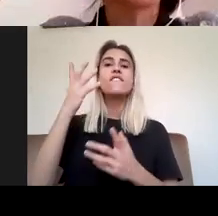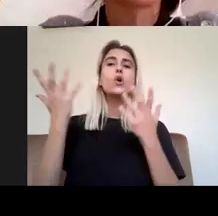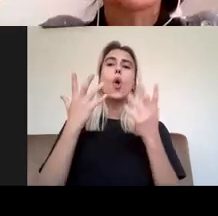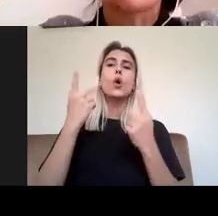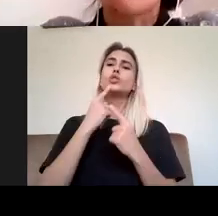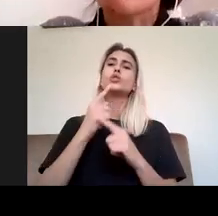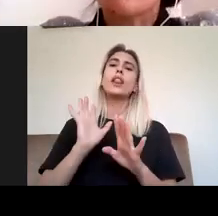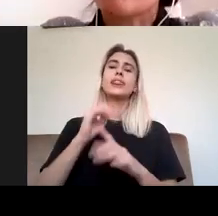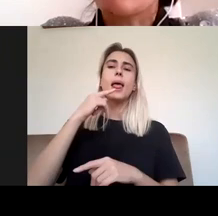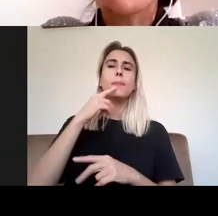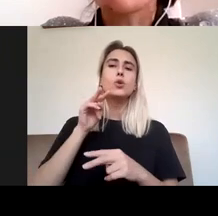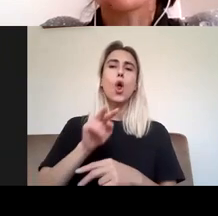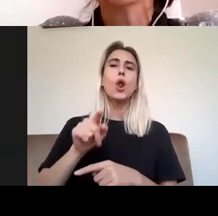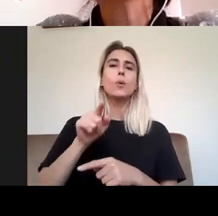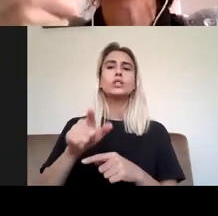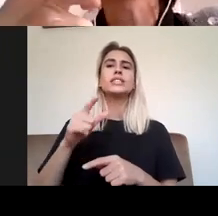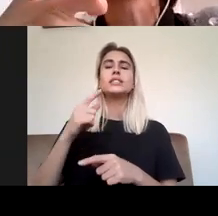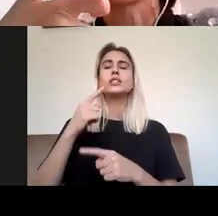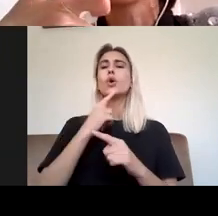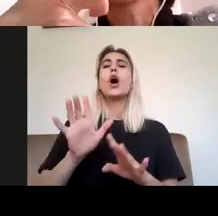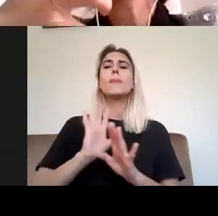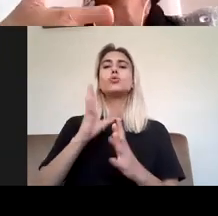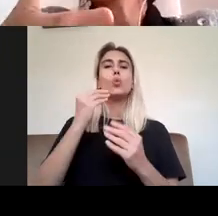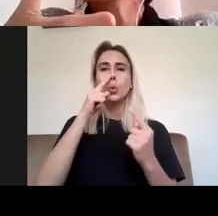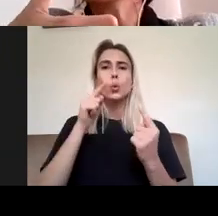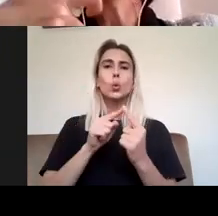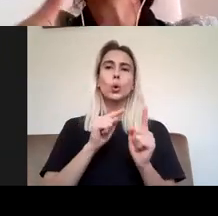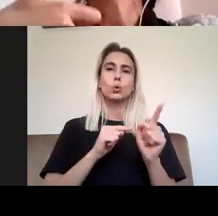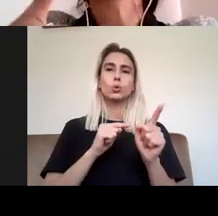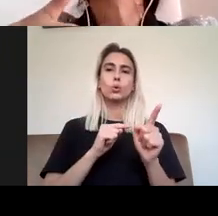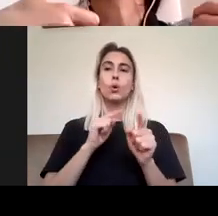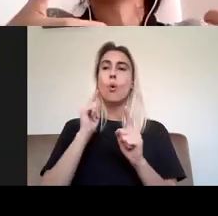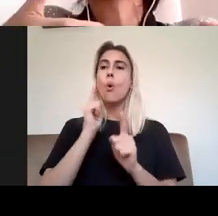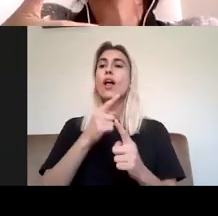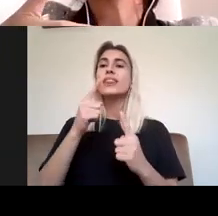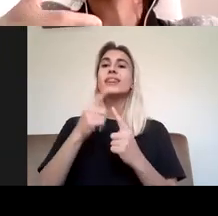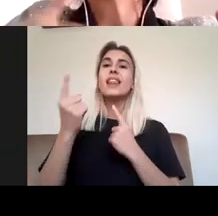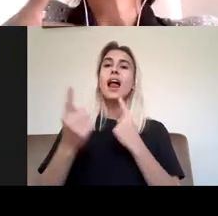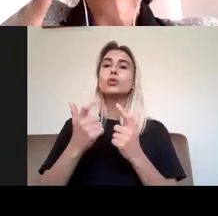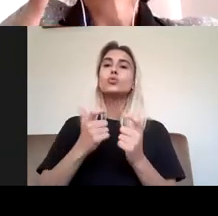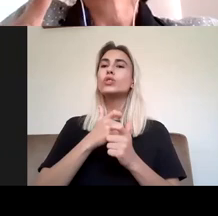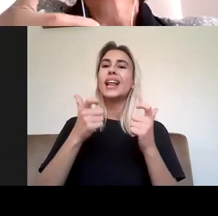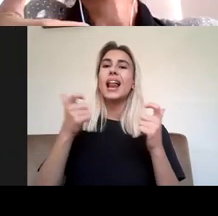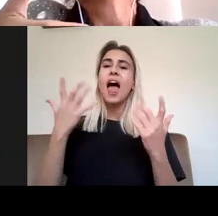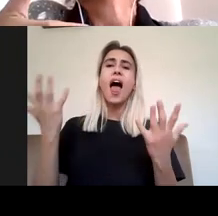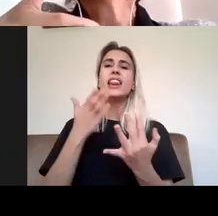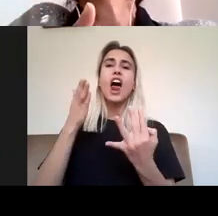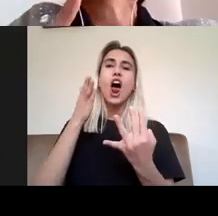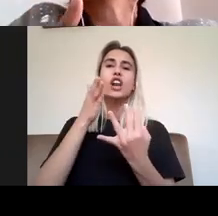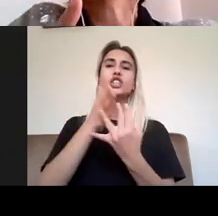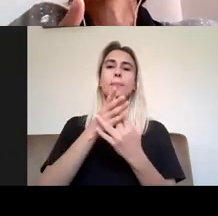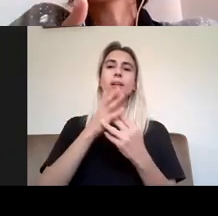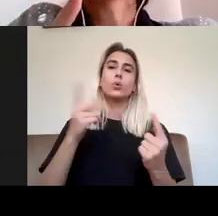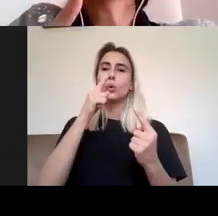demir yolunda da mesela bu standartları söyleyemiyoruz. Çünkü çok uygunlar. Onlar zaten o teknolojilerin geliştirdiği en erişilebilirlik standartlarına